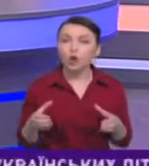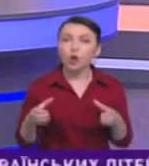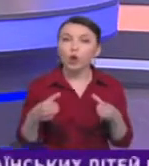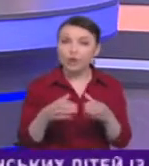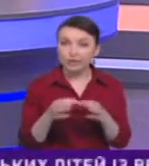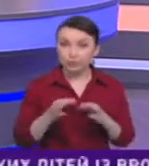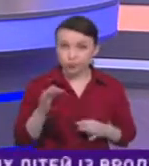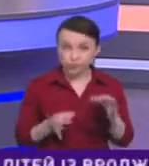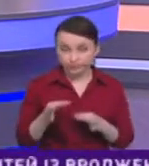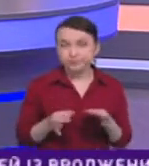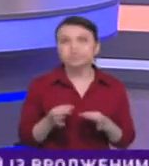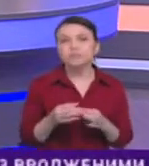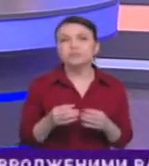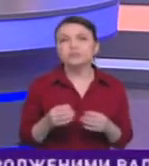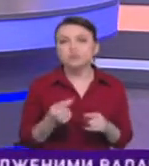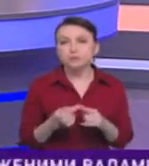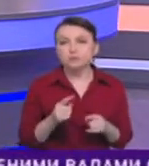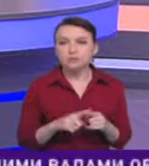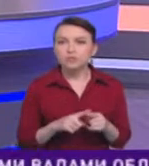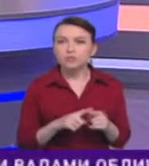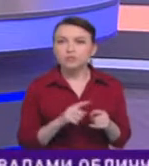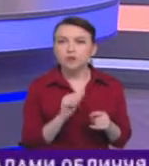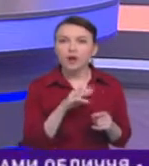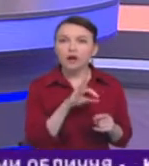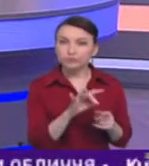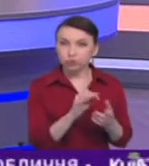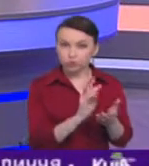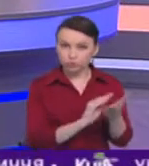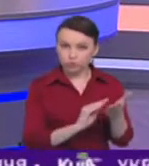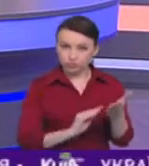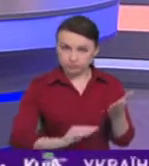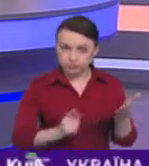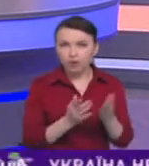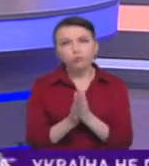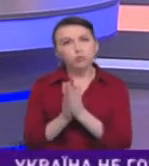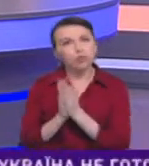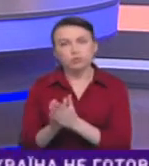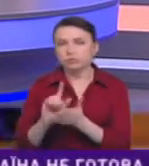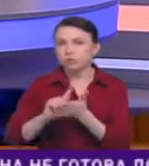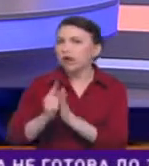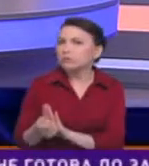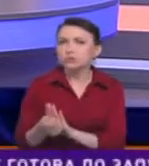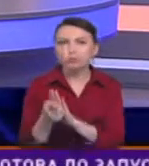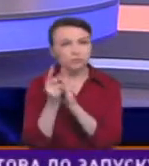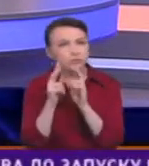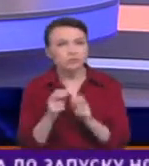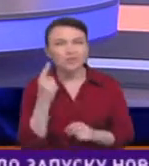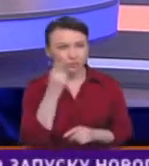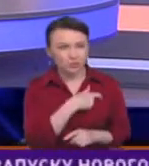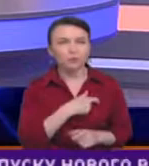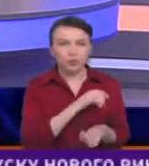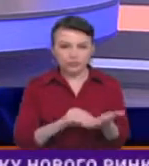але повинні автори звернення написати, що просимо розглянути. Невідкладно. Да, ну, я думаю, вони напишуть.